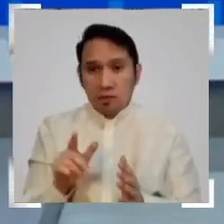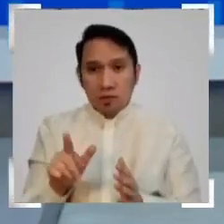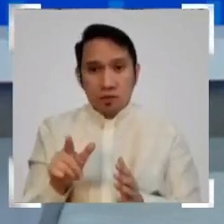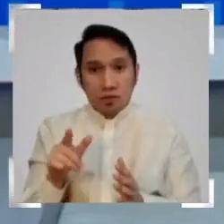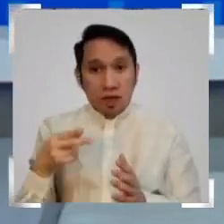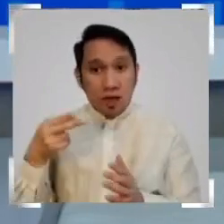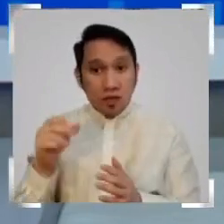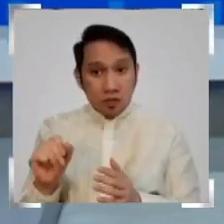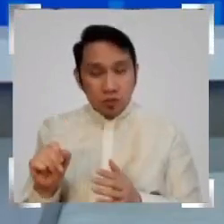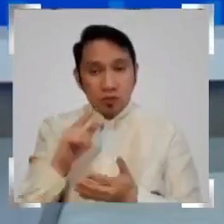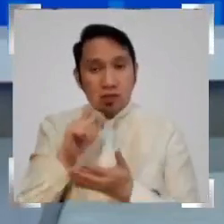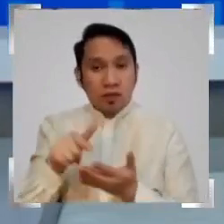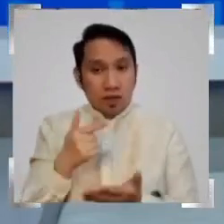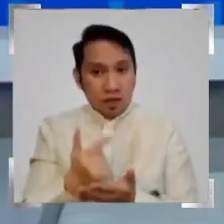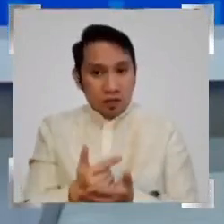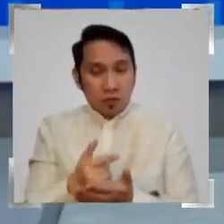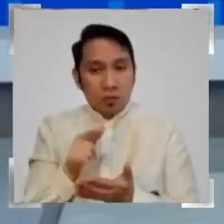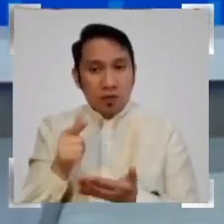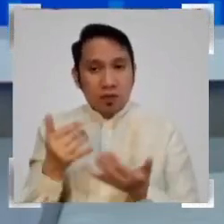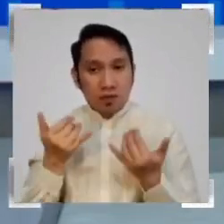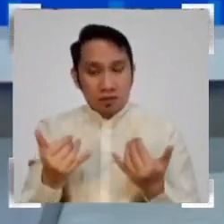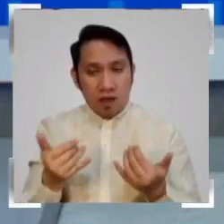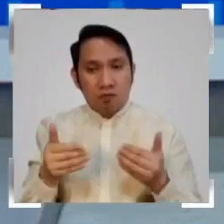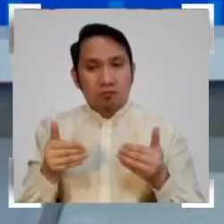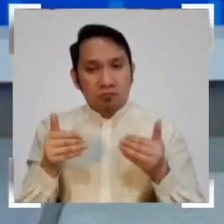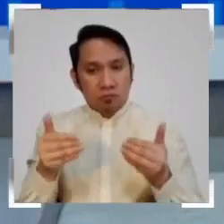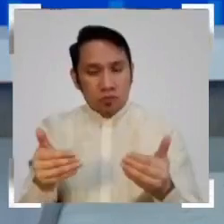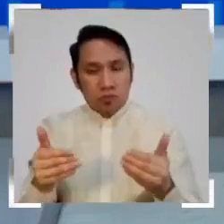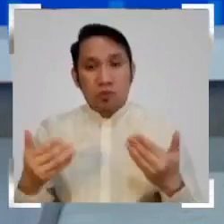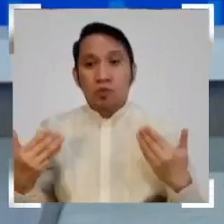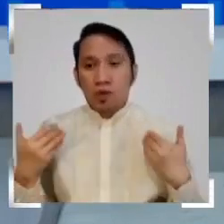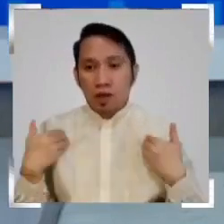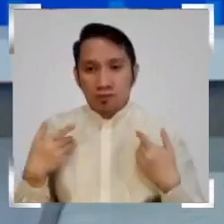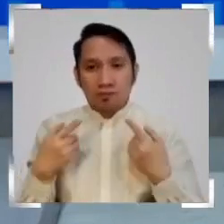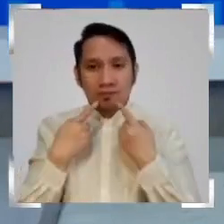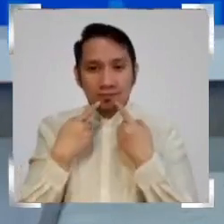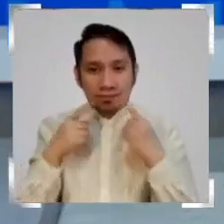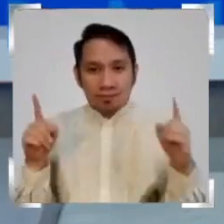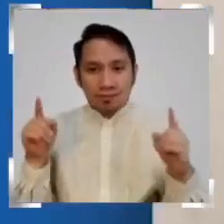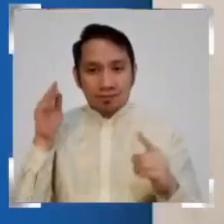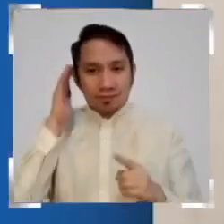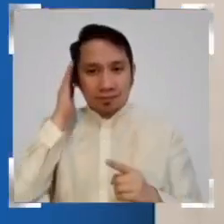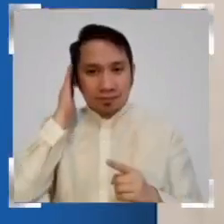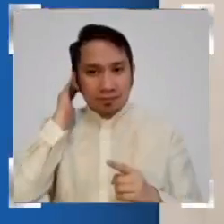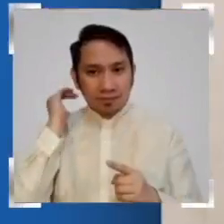school graduate na nagpupursigi para magkamit ng success.